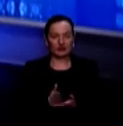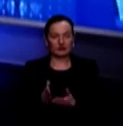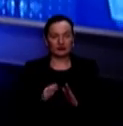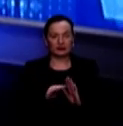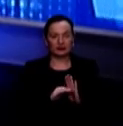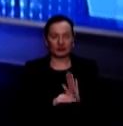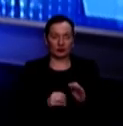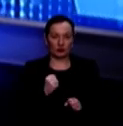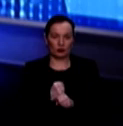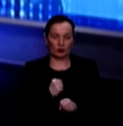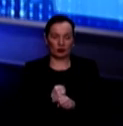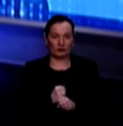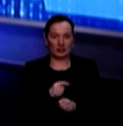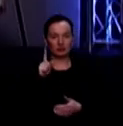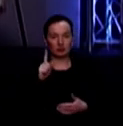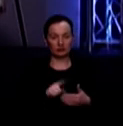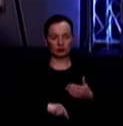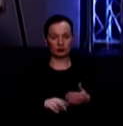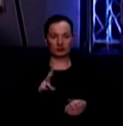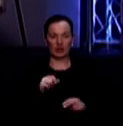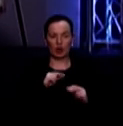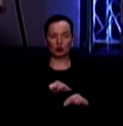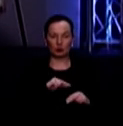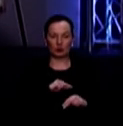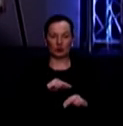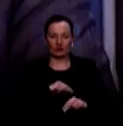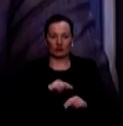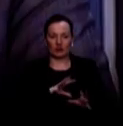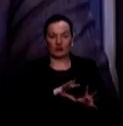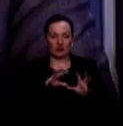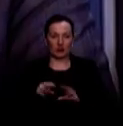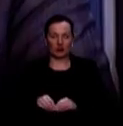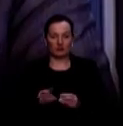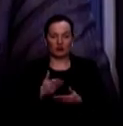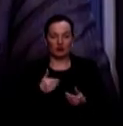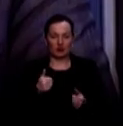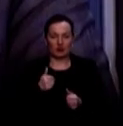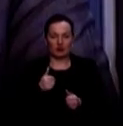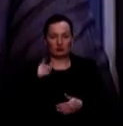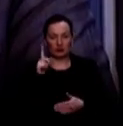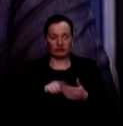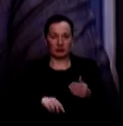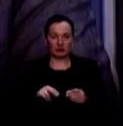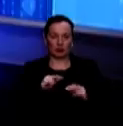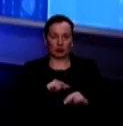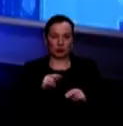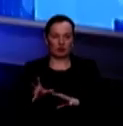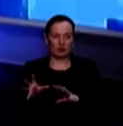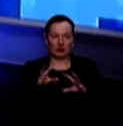є. Сподіваємося ми на трудову міграцію. Ну, ми сподіваємося на трудову міграцію, тому що